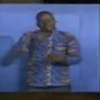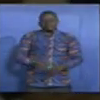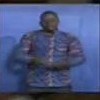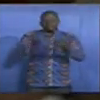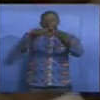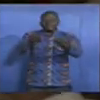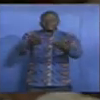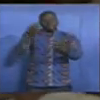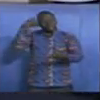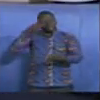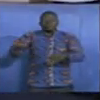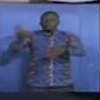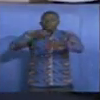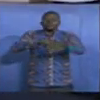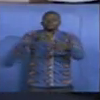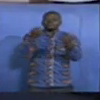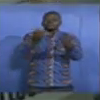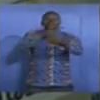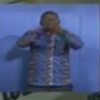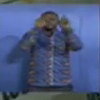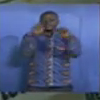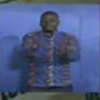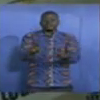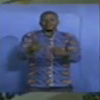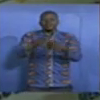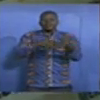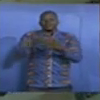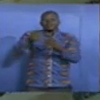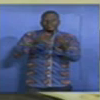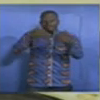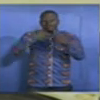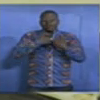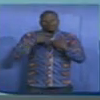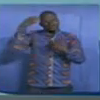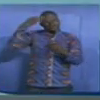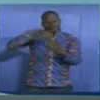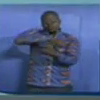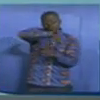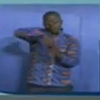de poser de nombreuses questions afin de mieux cerner les contours du sujet.